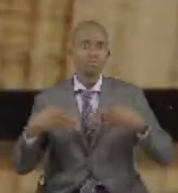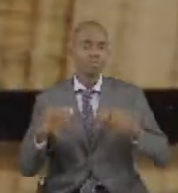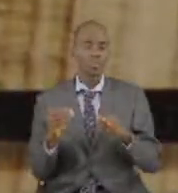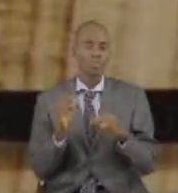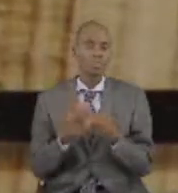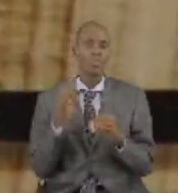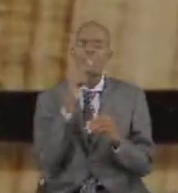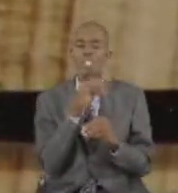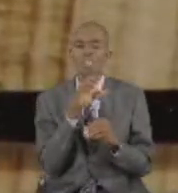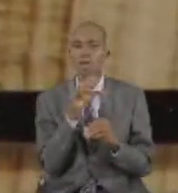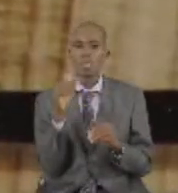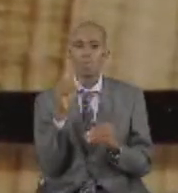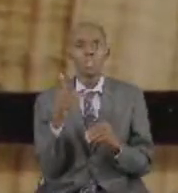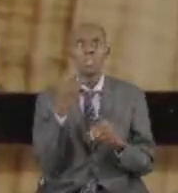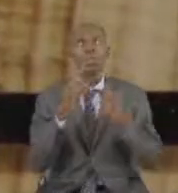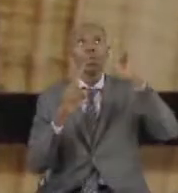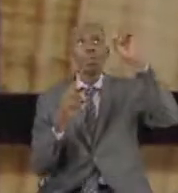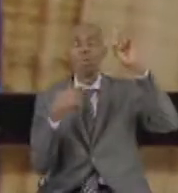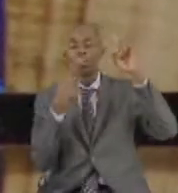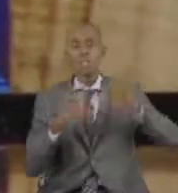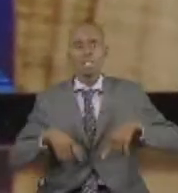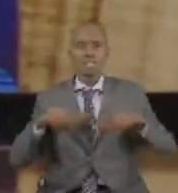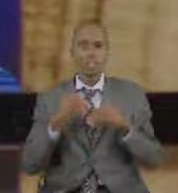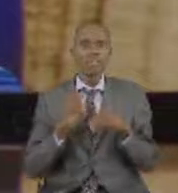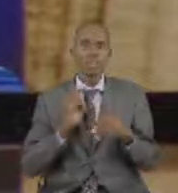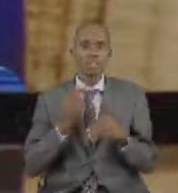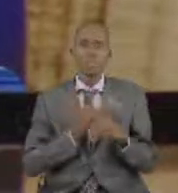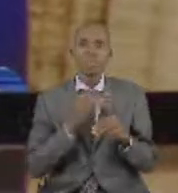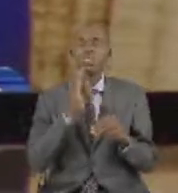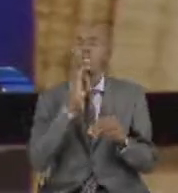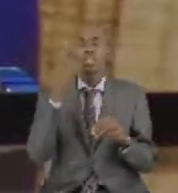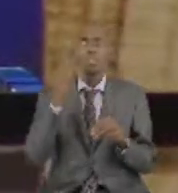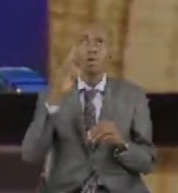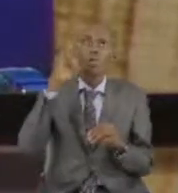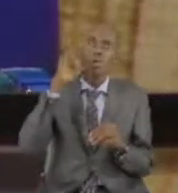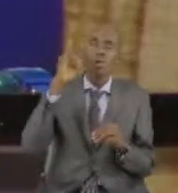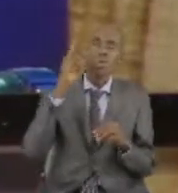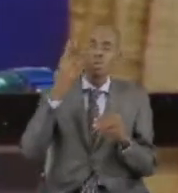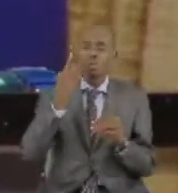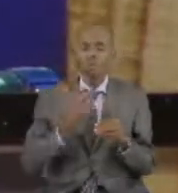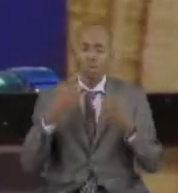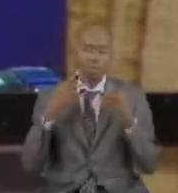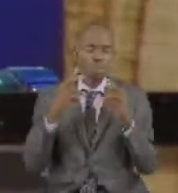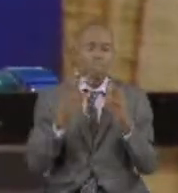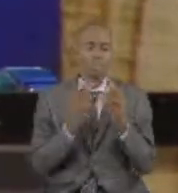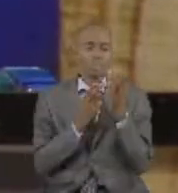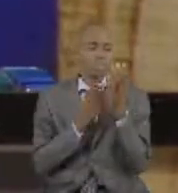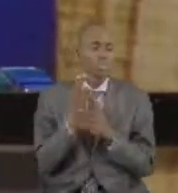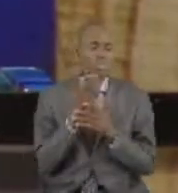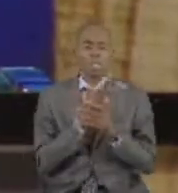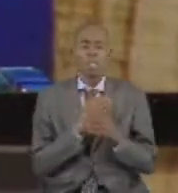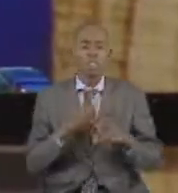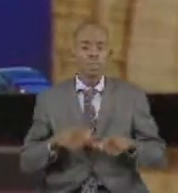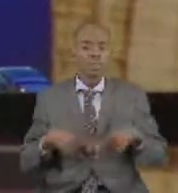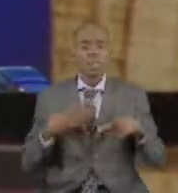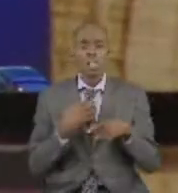nous ne remarquons pas le mensonge. Celui qui vit en nous est le chemin, la vérité et la vie. Et personne